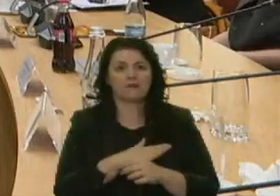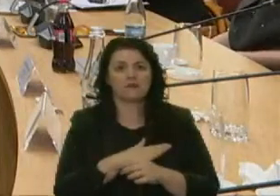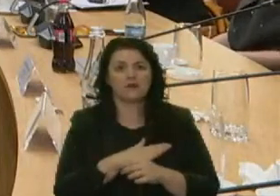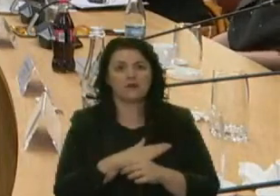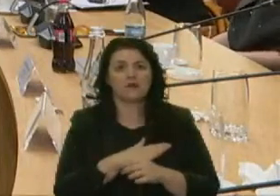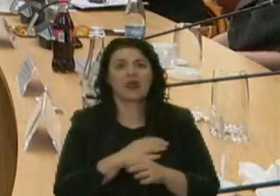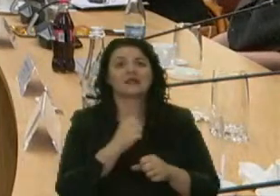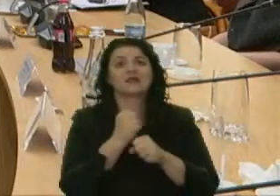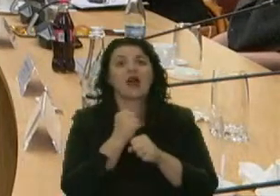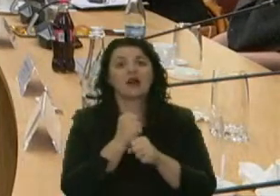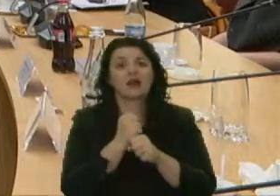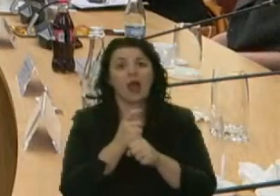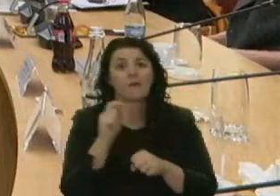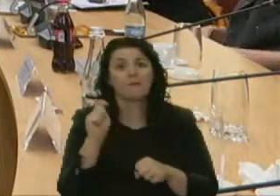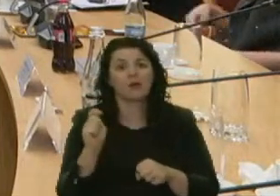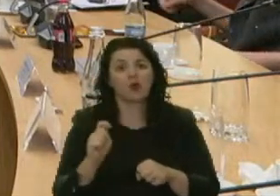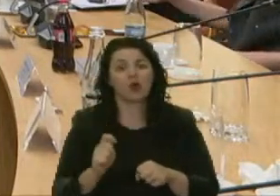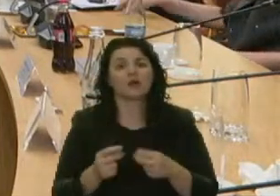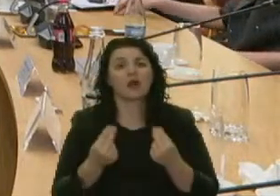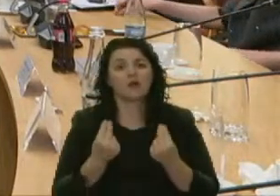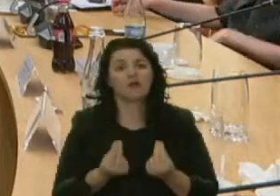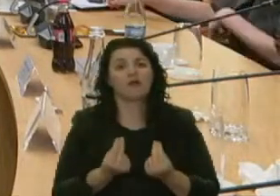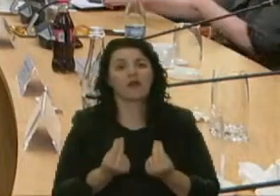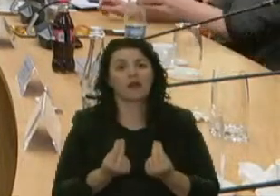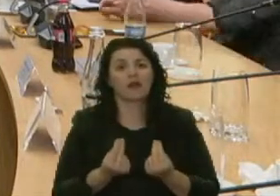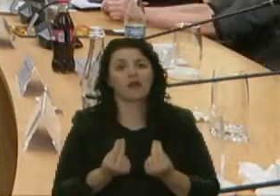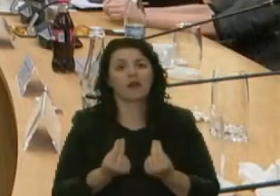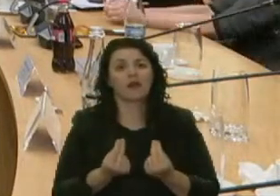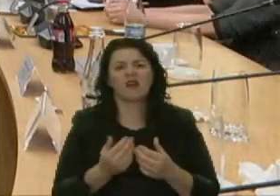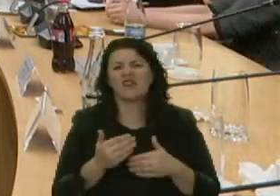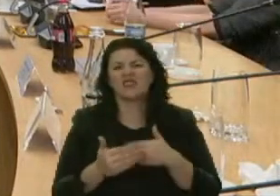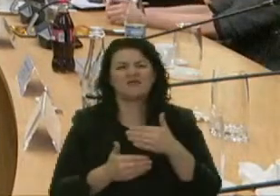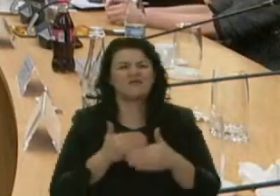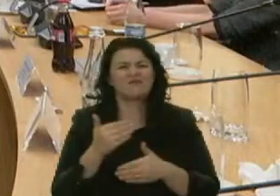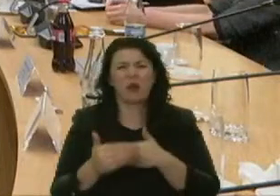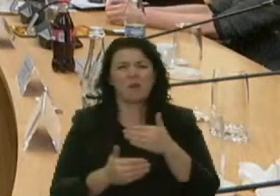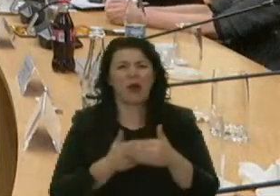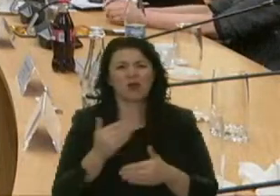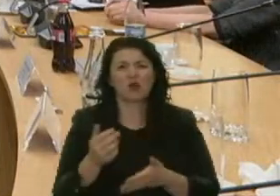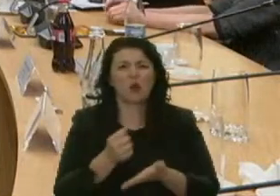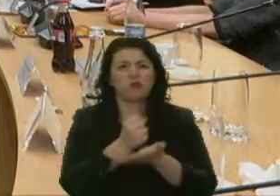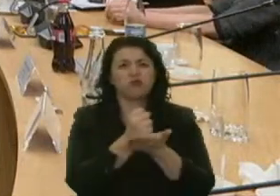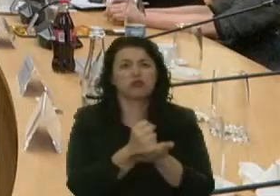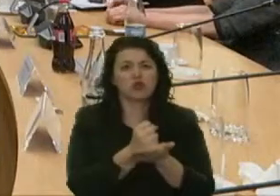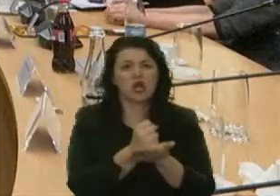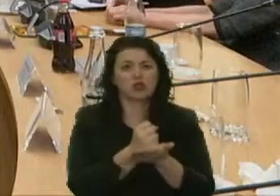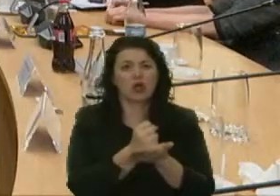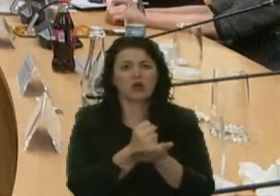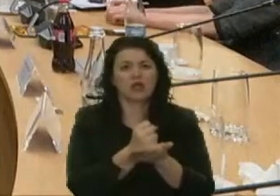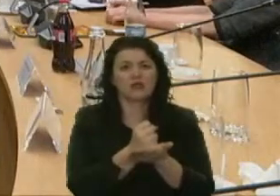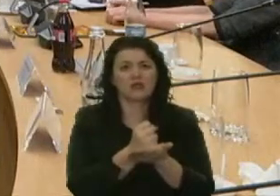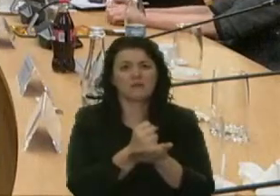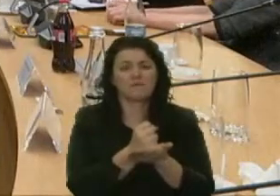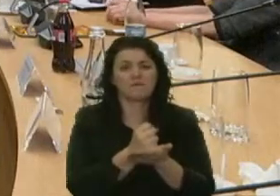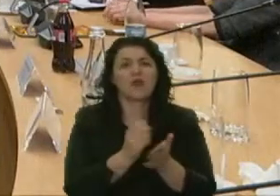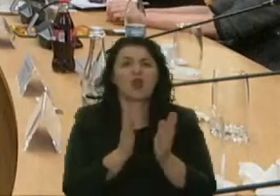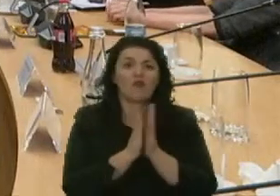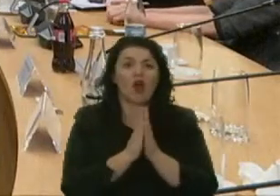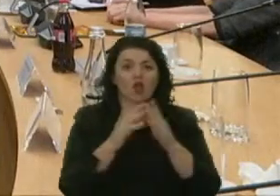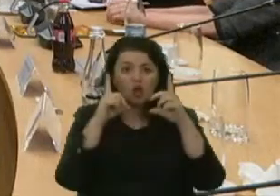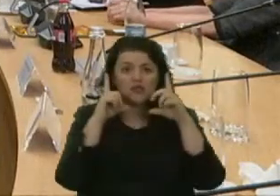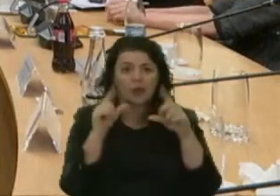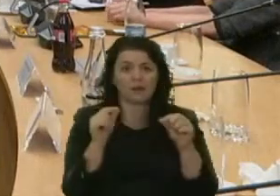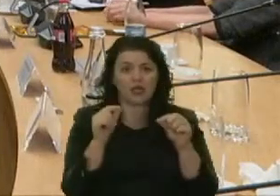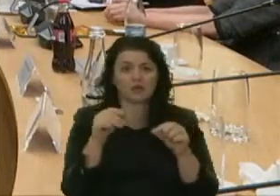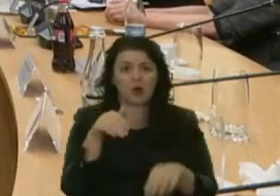să să creăm proiecte viabile degeaba pe parcurs din bugetul alocat și aice să mi răspundă domnul director